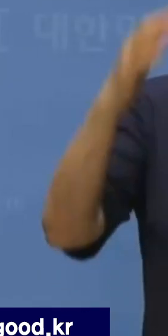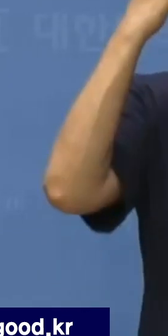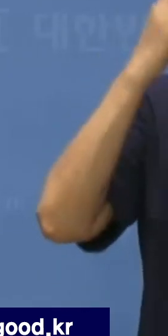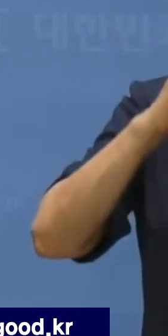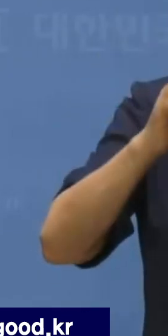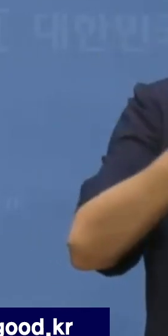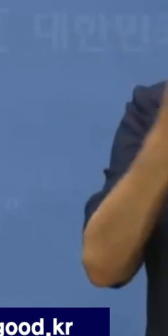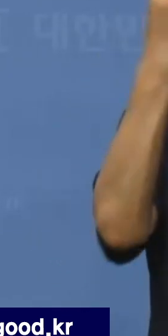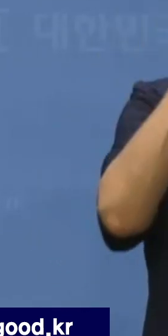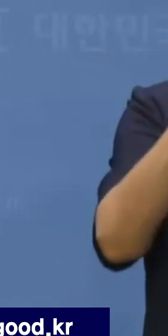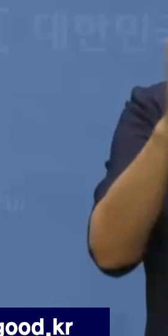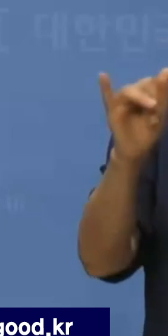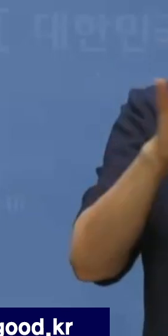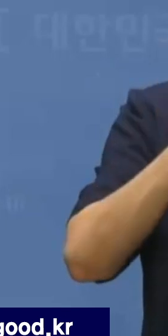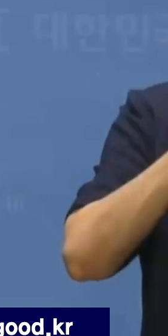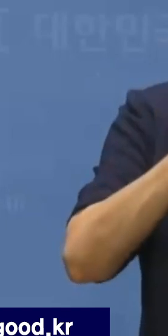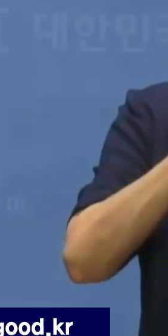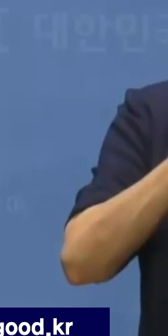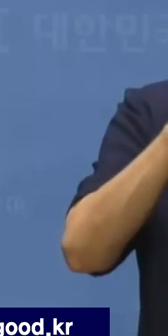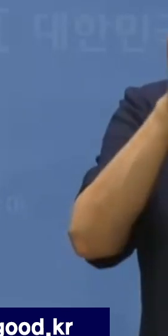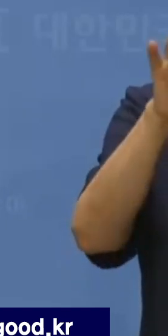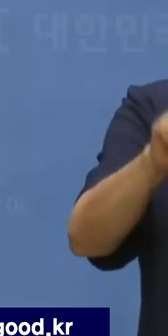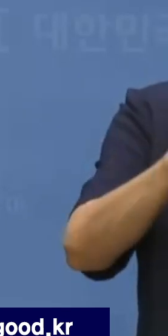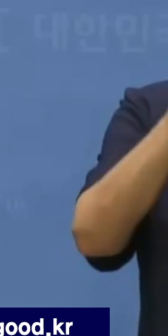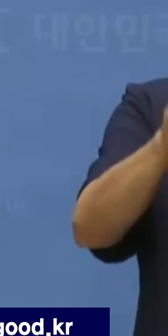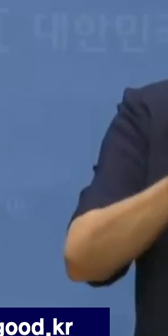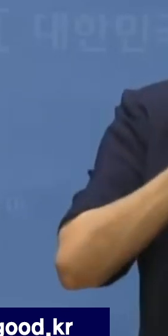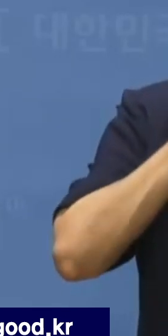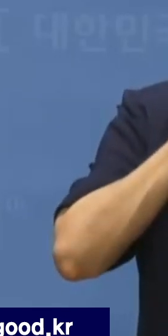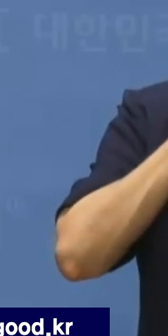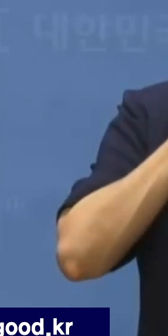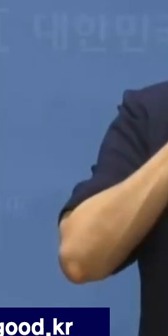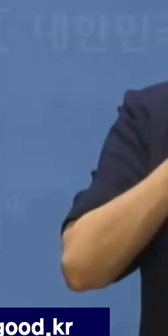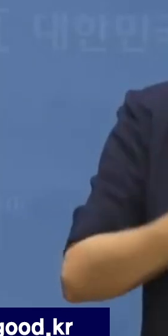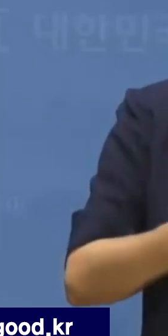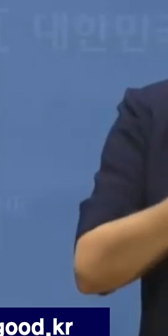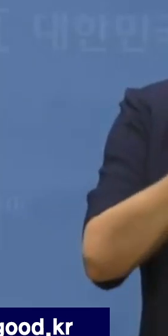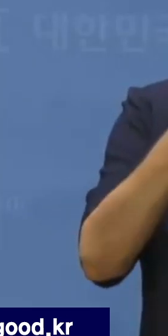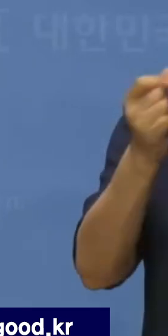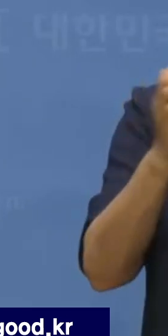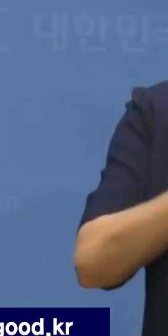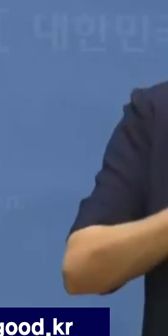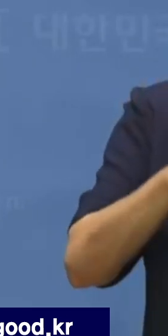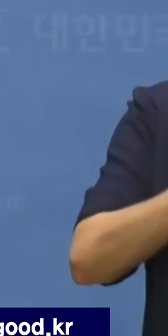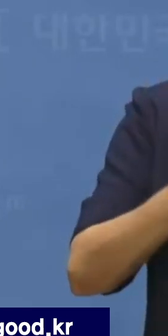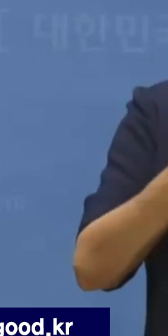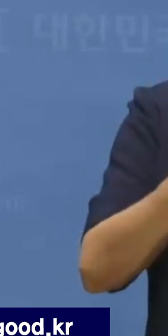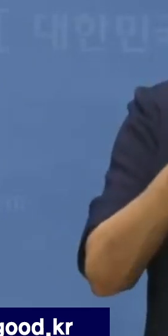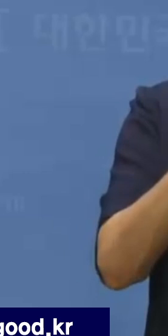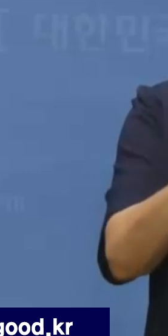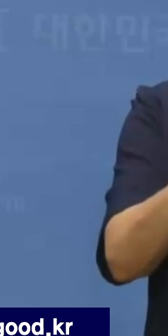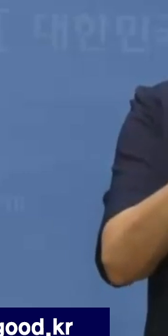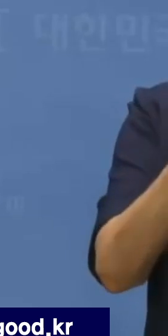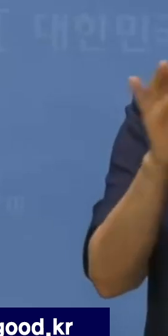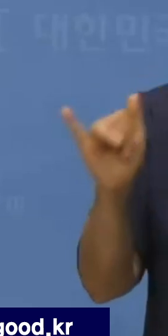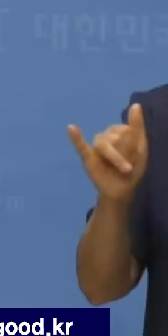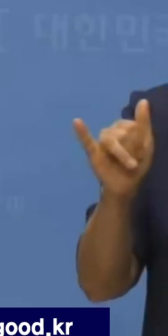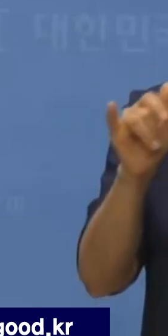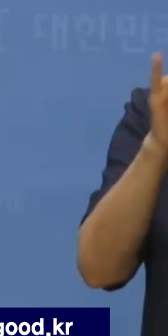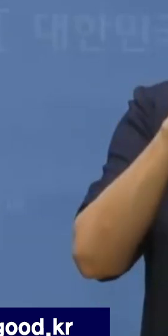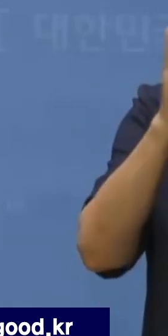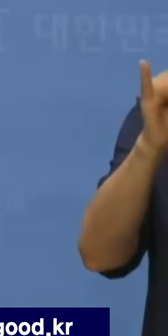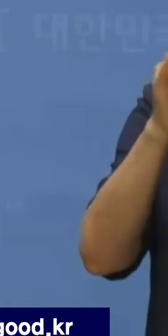대한민국이 검사들에 의해 점령당한 것입니까? 공직이 집권을 도운 검사들을 위한